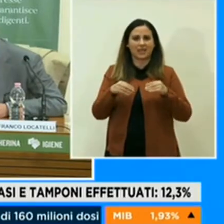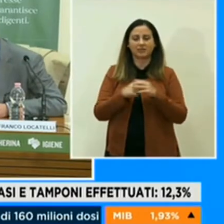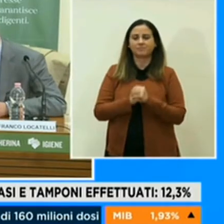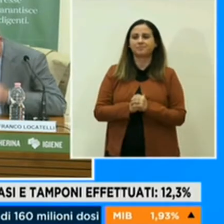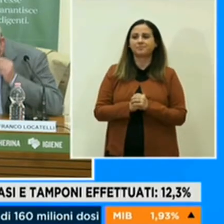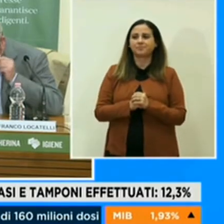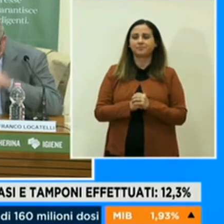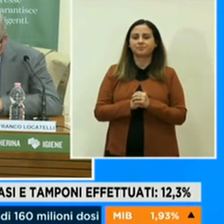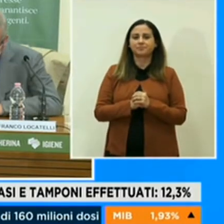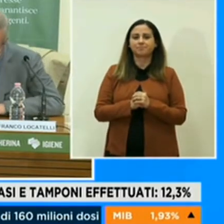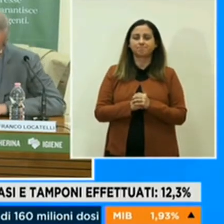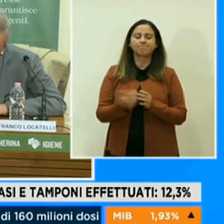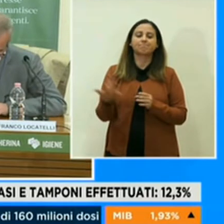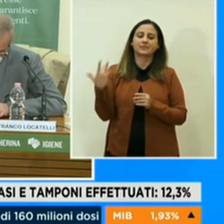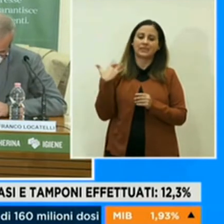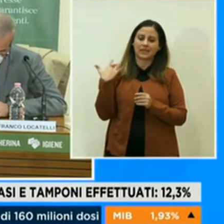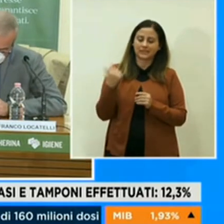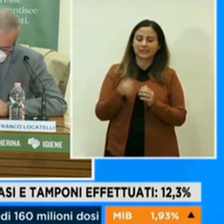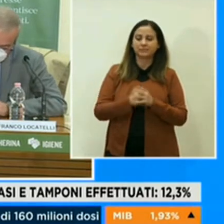Grazie.